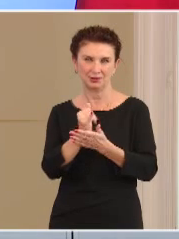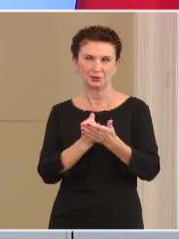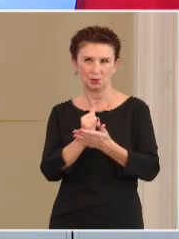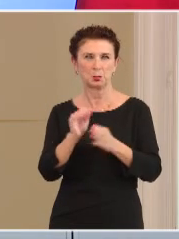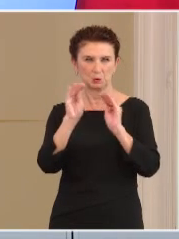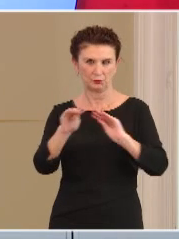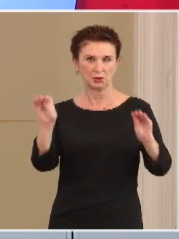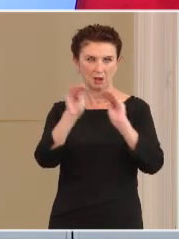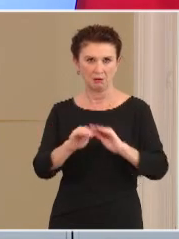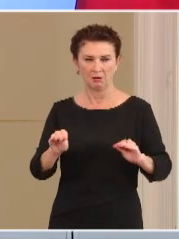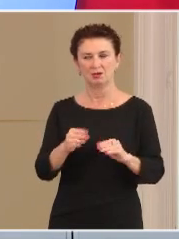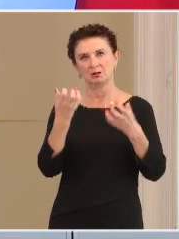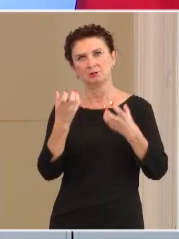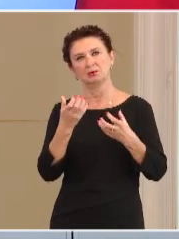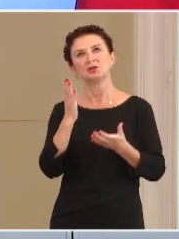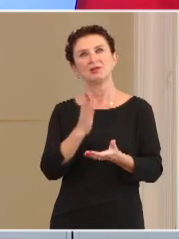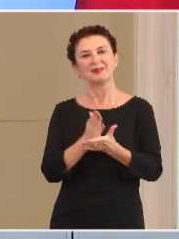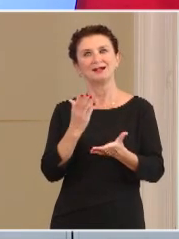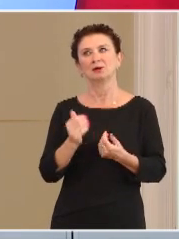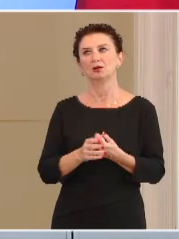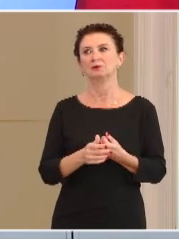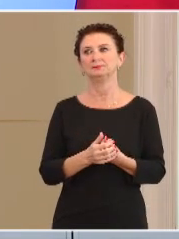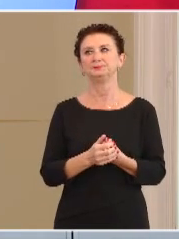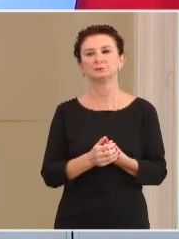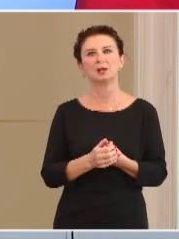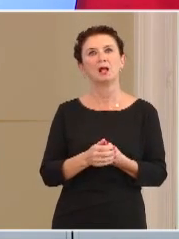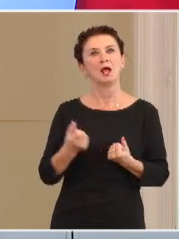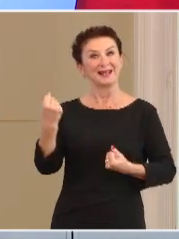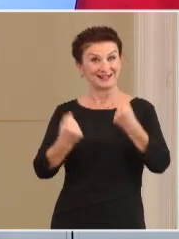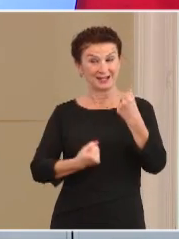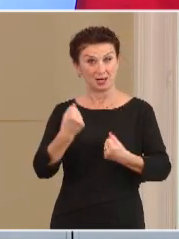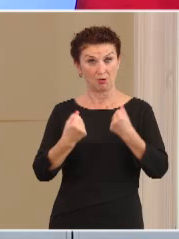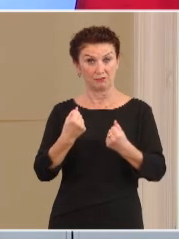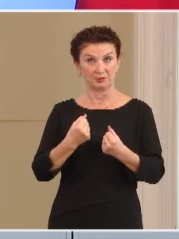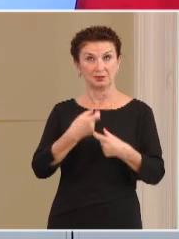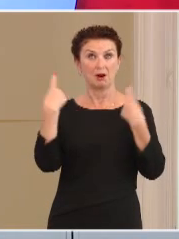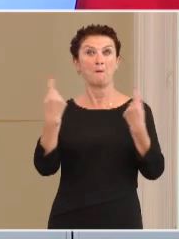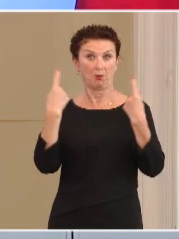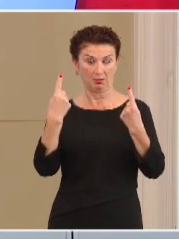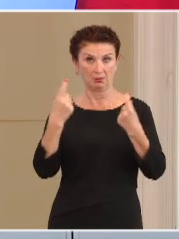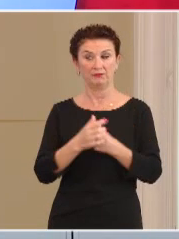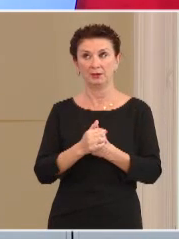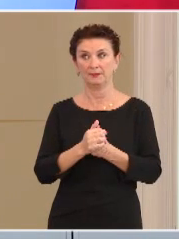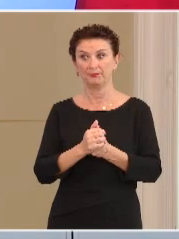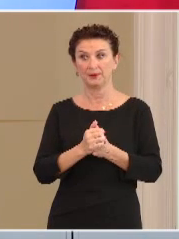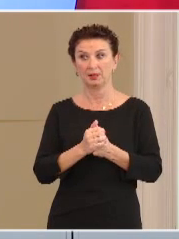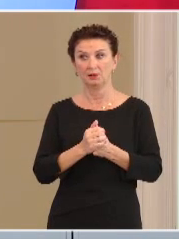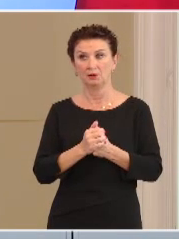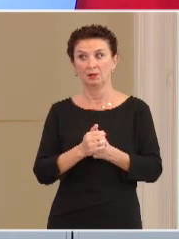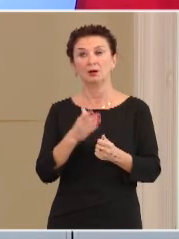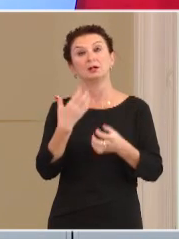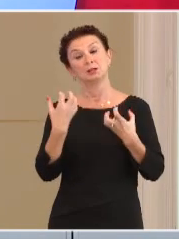kierowcy w Straży Ochotniczej Pożarnej nie muszą przechodzić, a dlaczego ratownicy medyczni